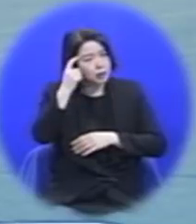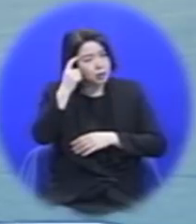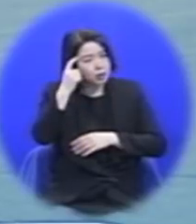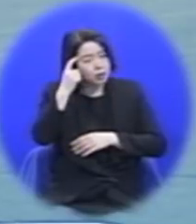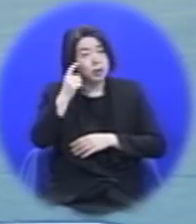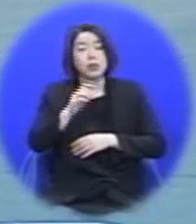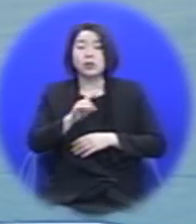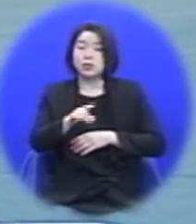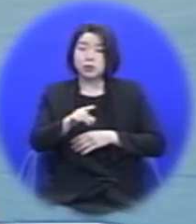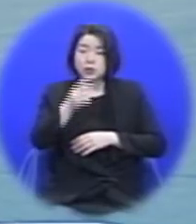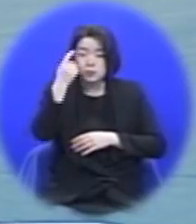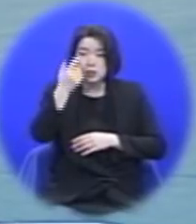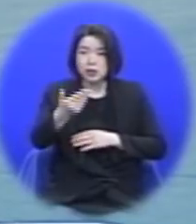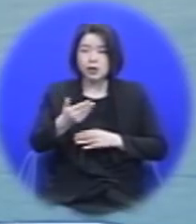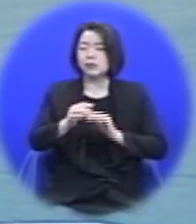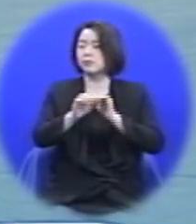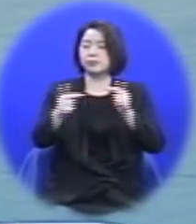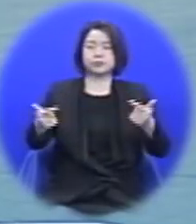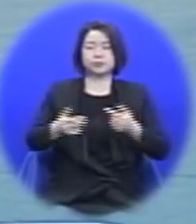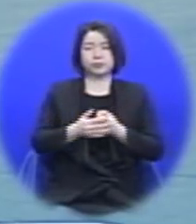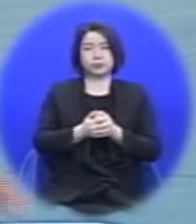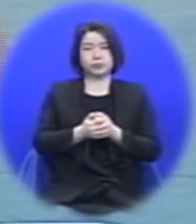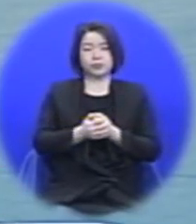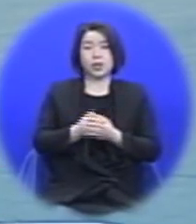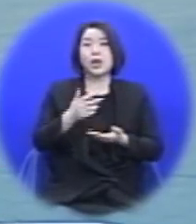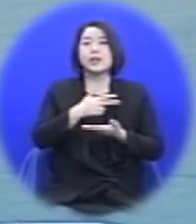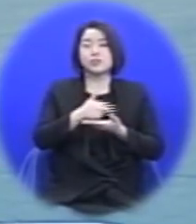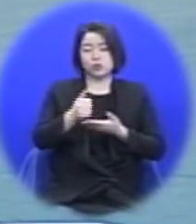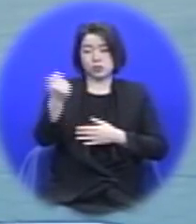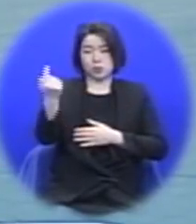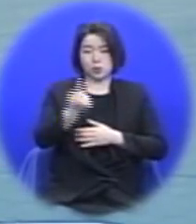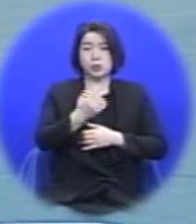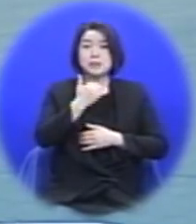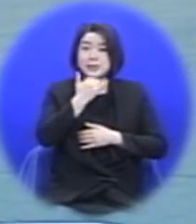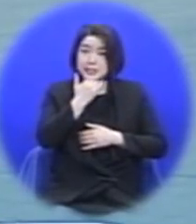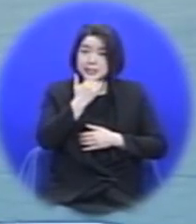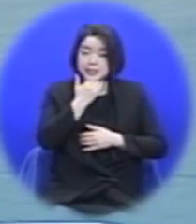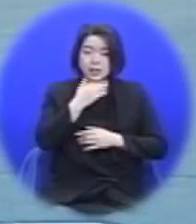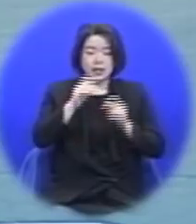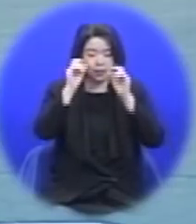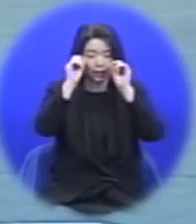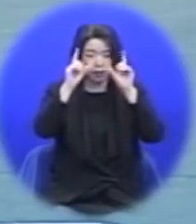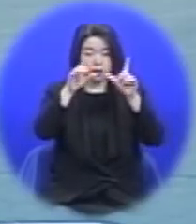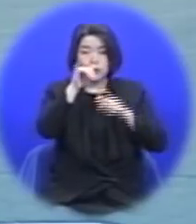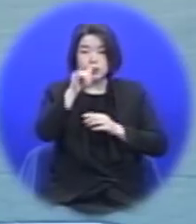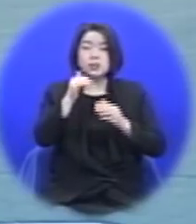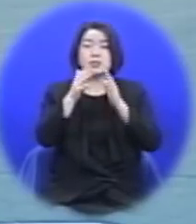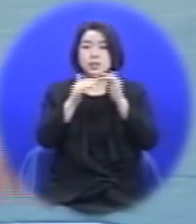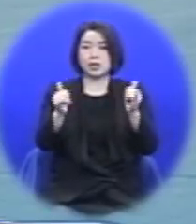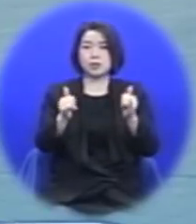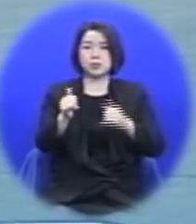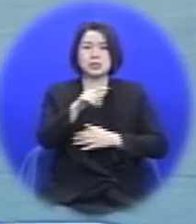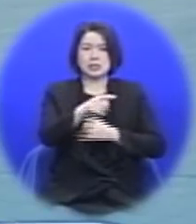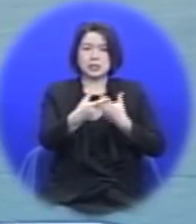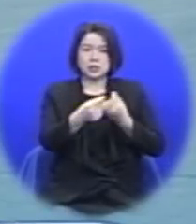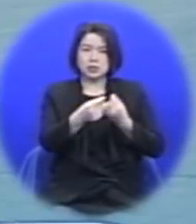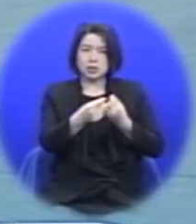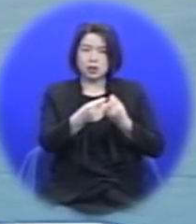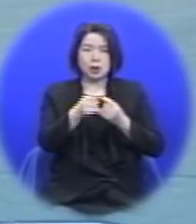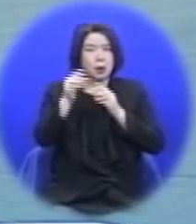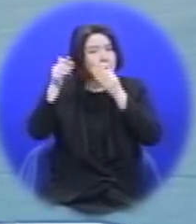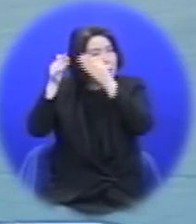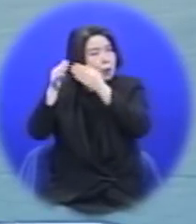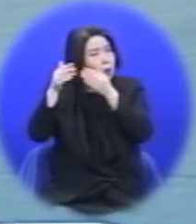겁니까? 그렇지 않습니다. 주님의 오심을 기다리는 깨어있는 성도는 그렇게 사는 성도가